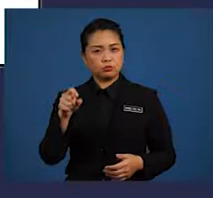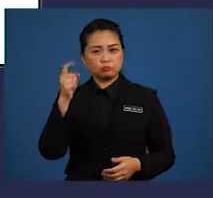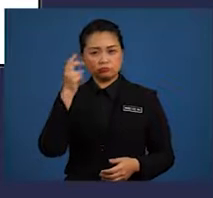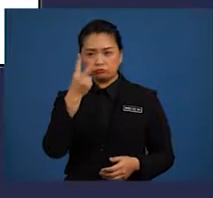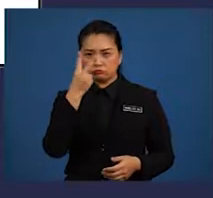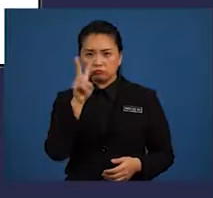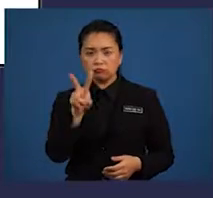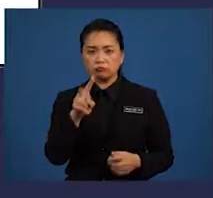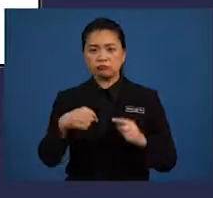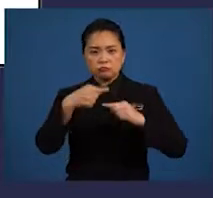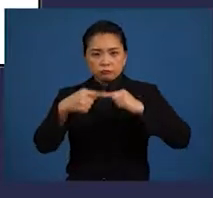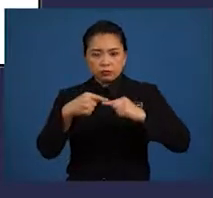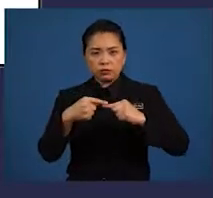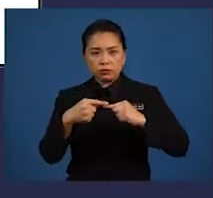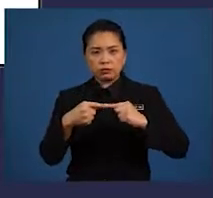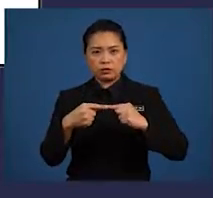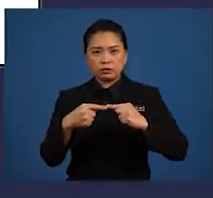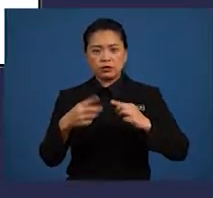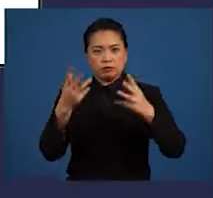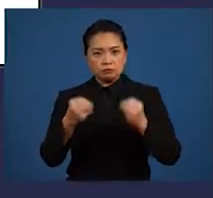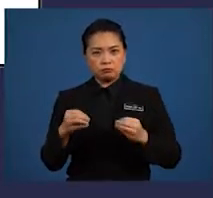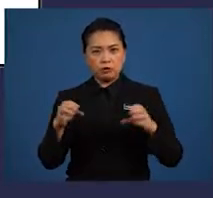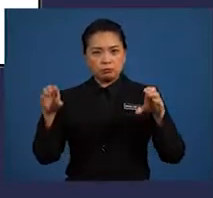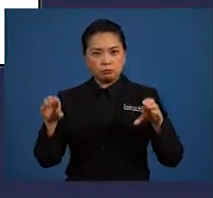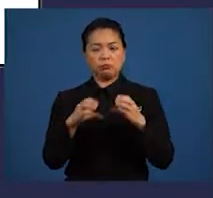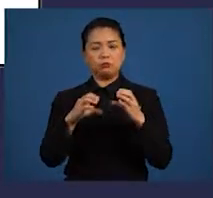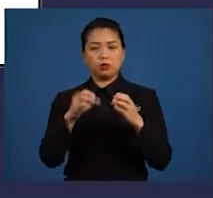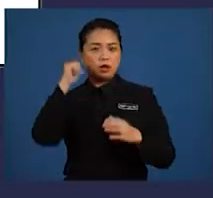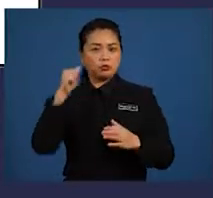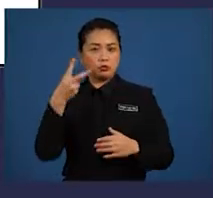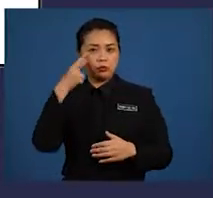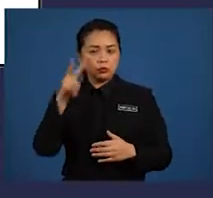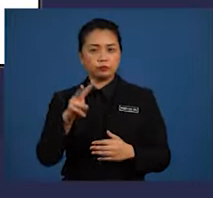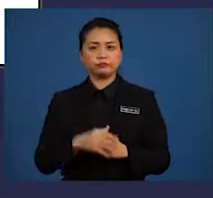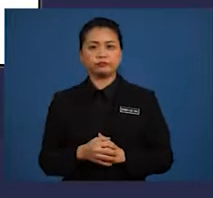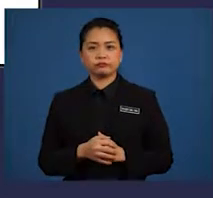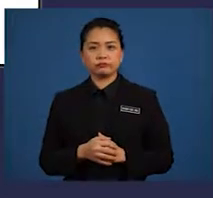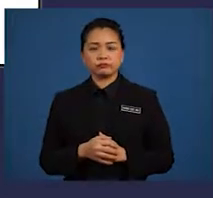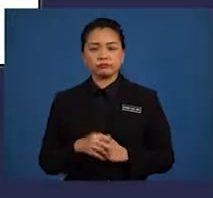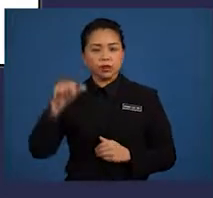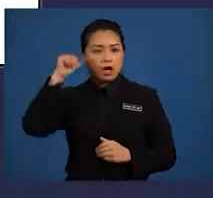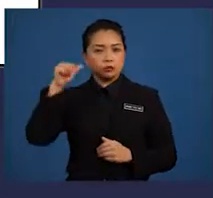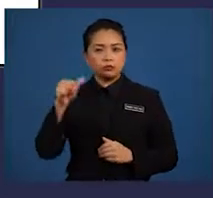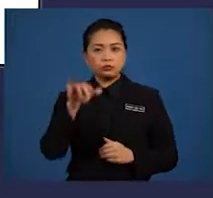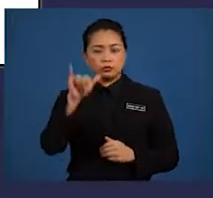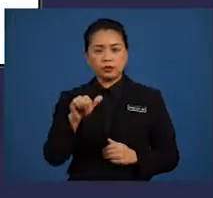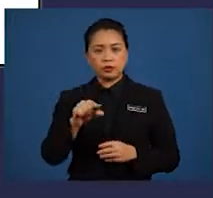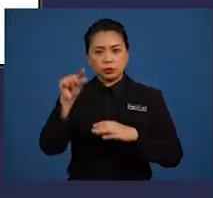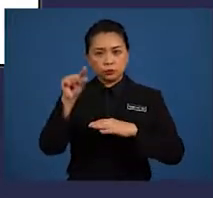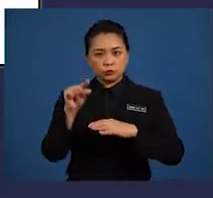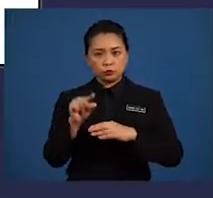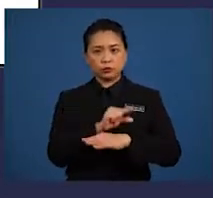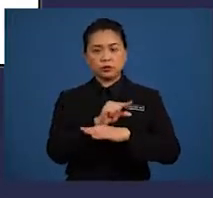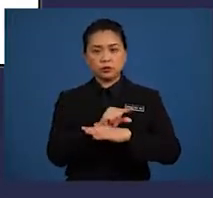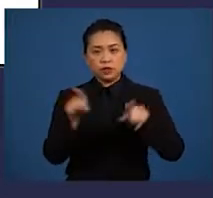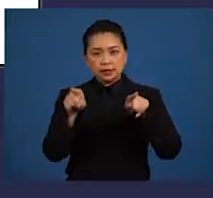Apabila hendak menggunakan audio dalam persembahan masih hijau audio yang hendak diaplikasikan